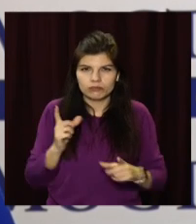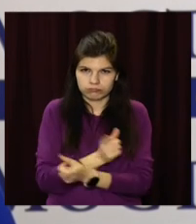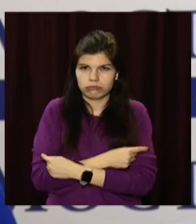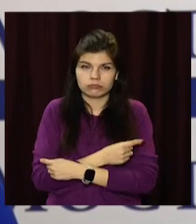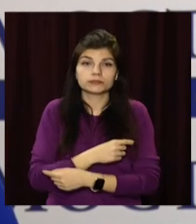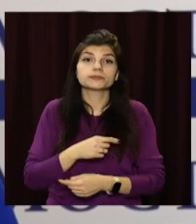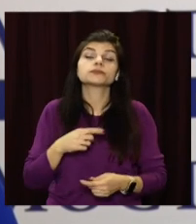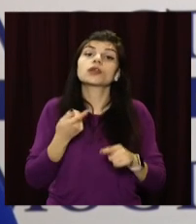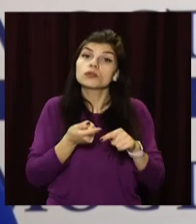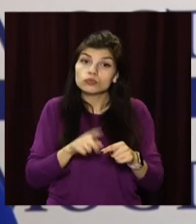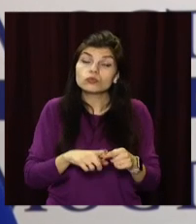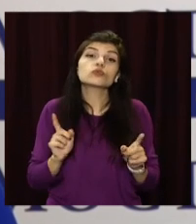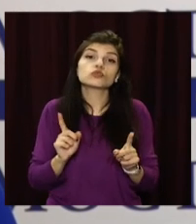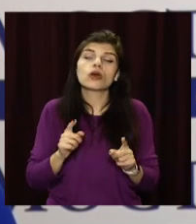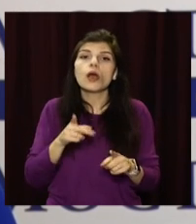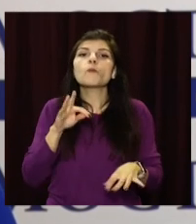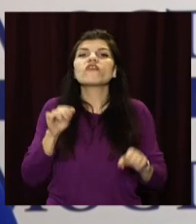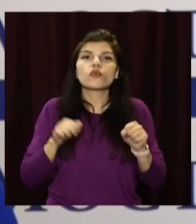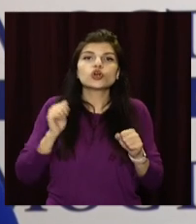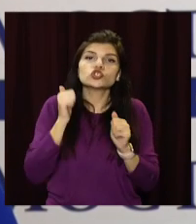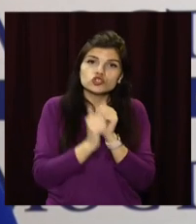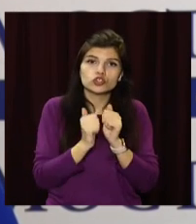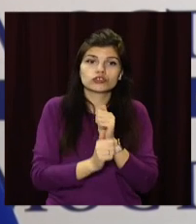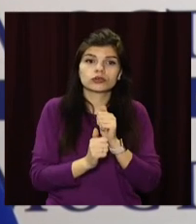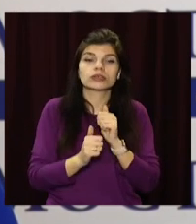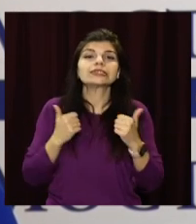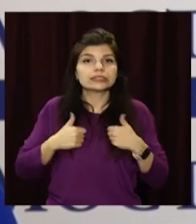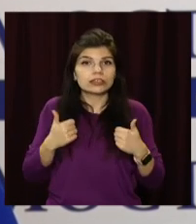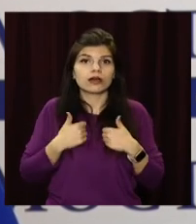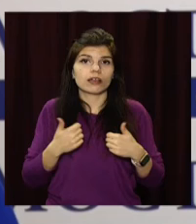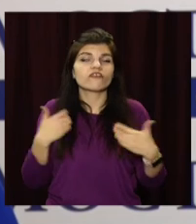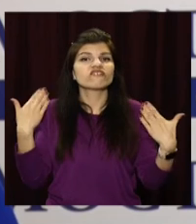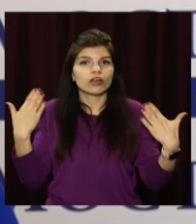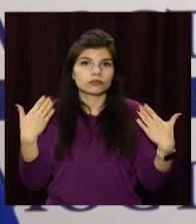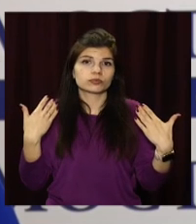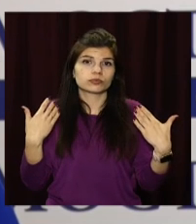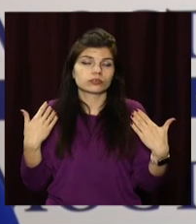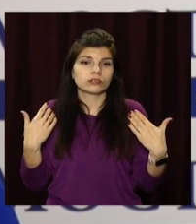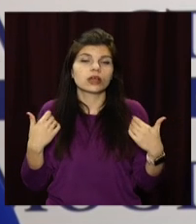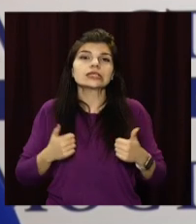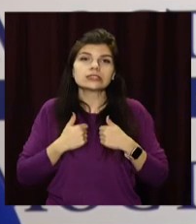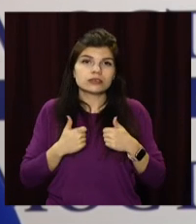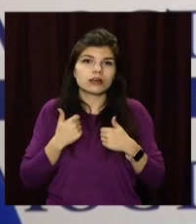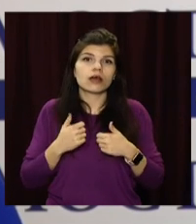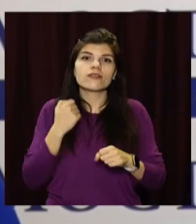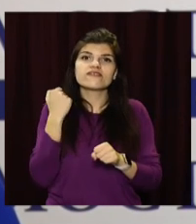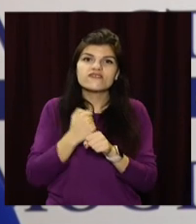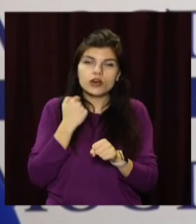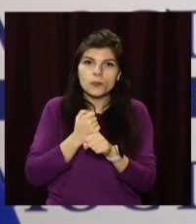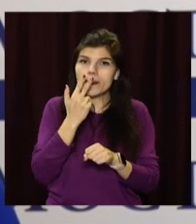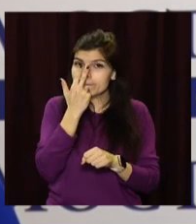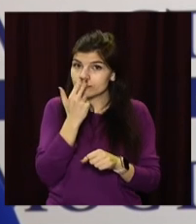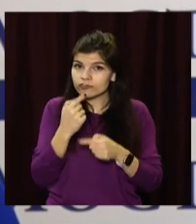Тому якомога частіше намагайтеся відпочивати, намагайтеся виробити